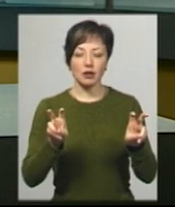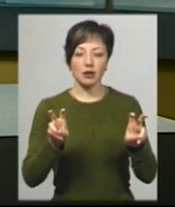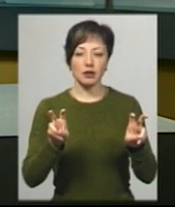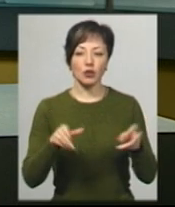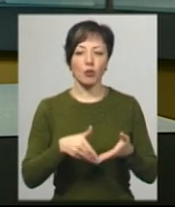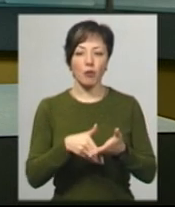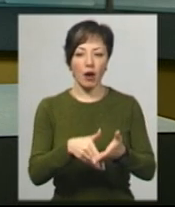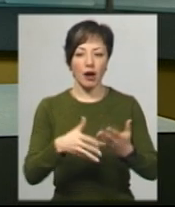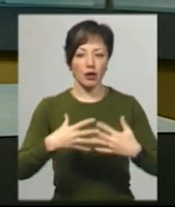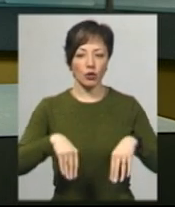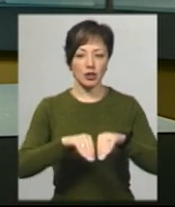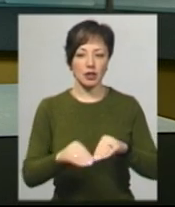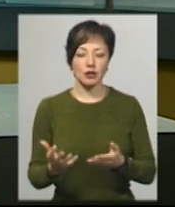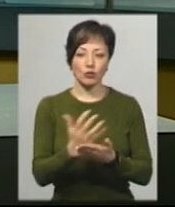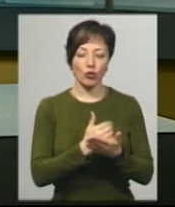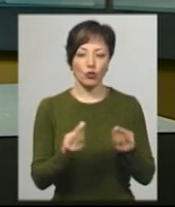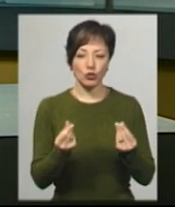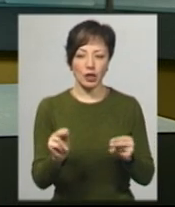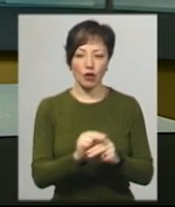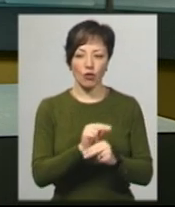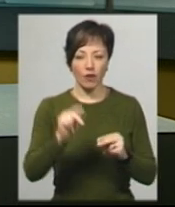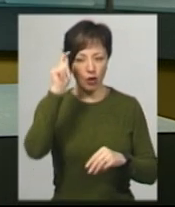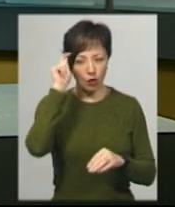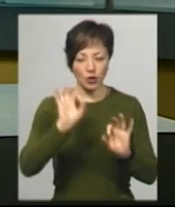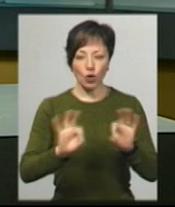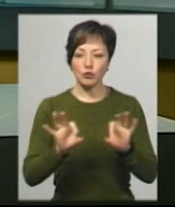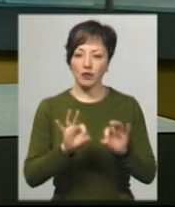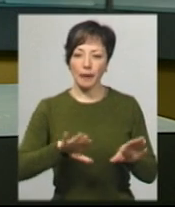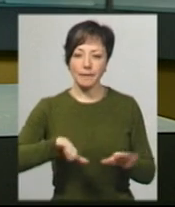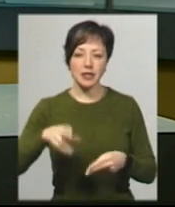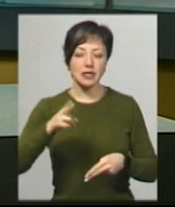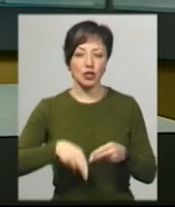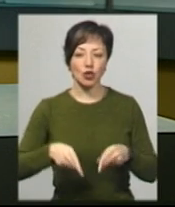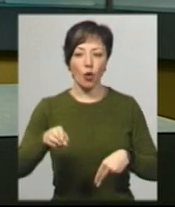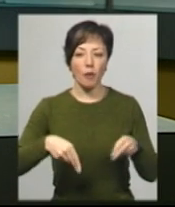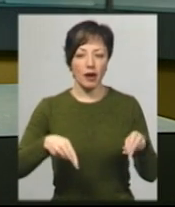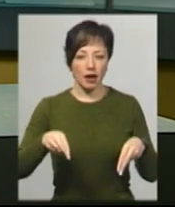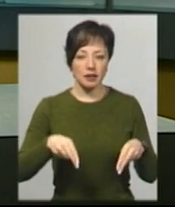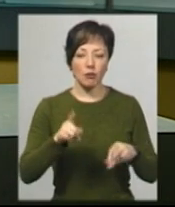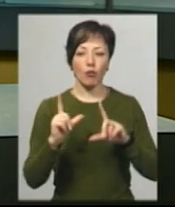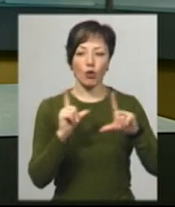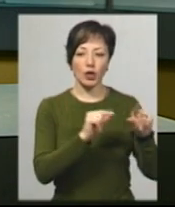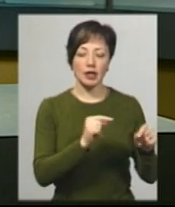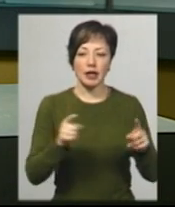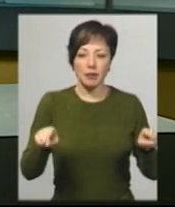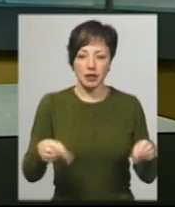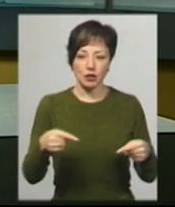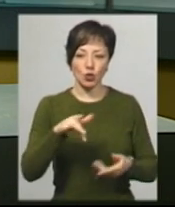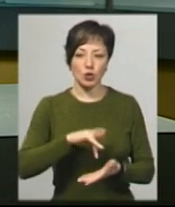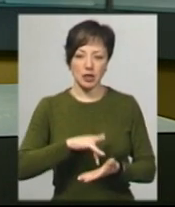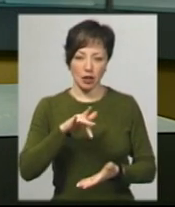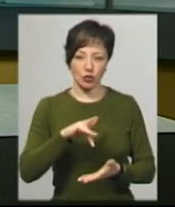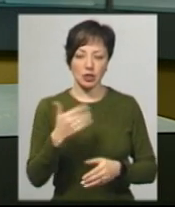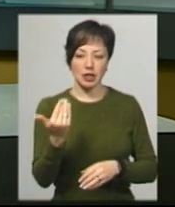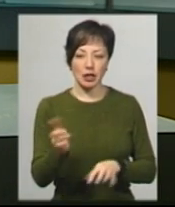яка допомагає родині із збором коштів на лікування хлопця, розповідає, що після закінчення операції він поїде до реабілітаційного центру.